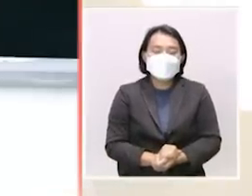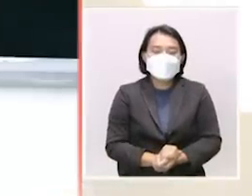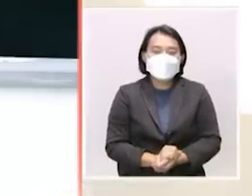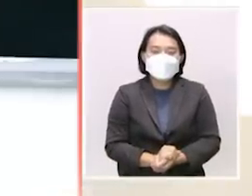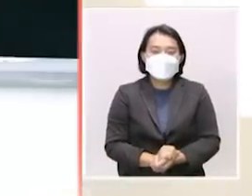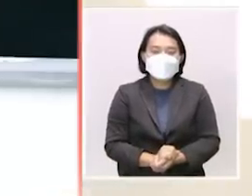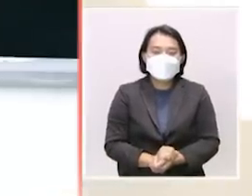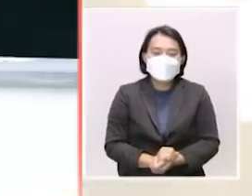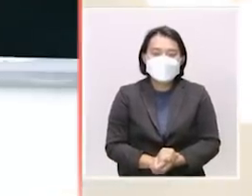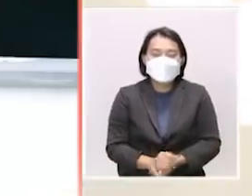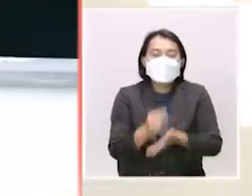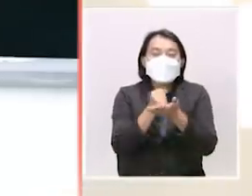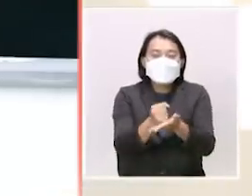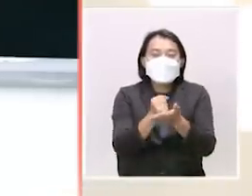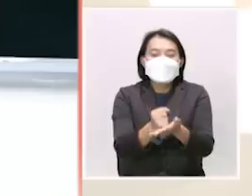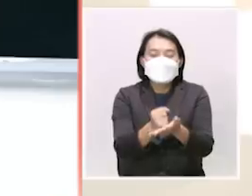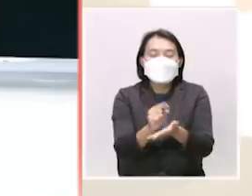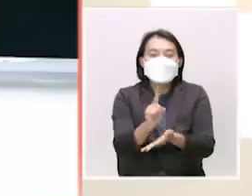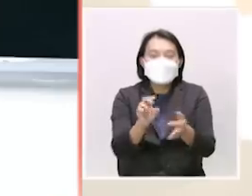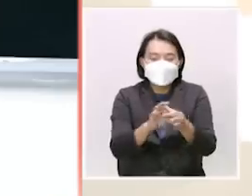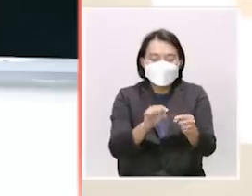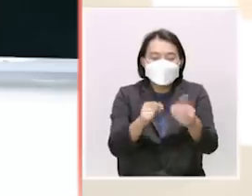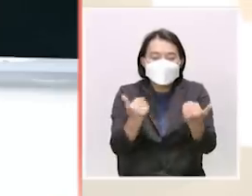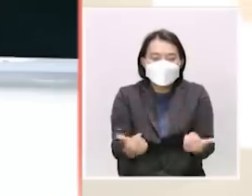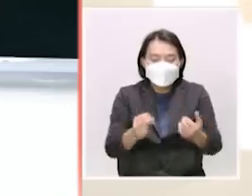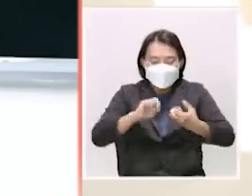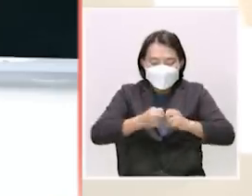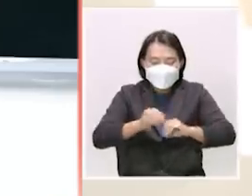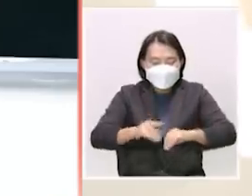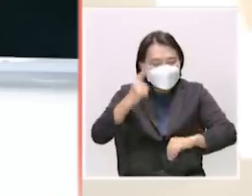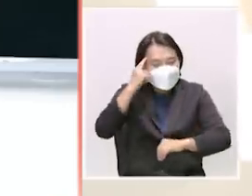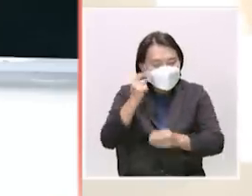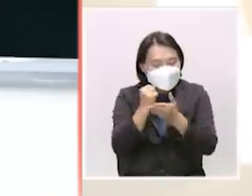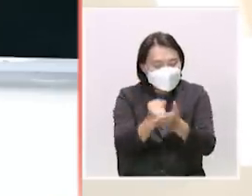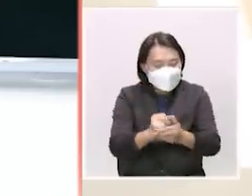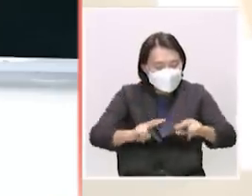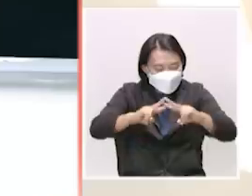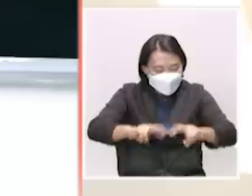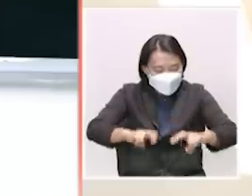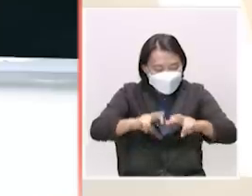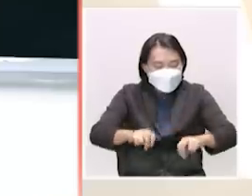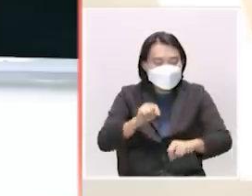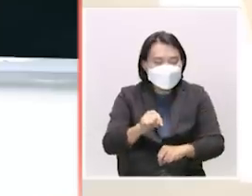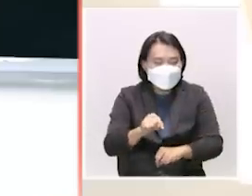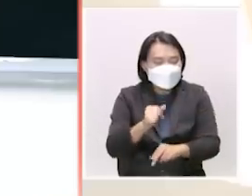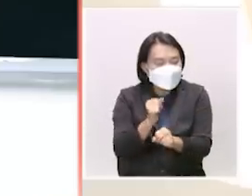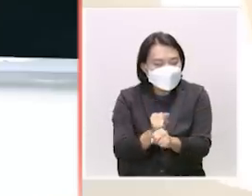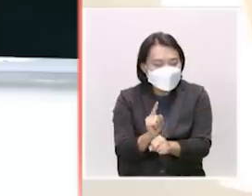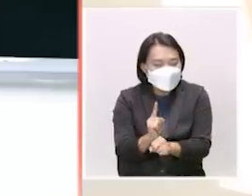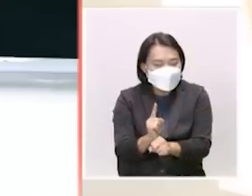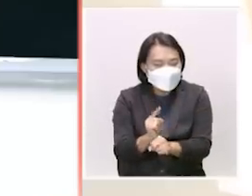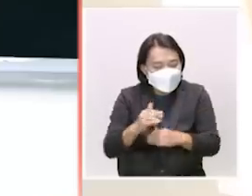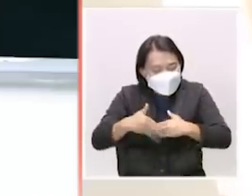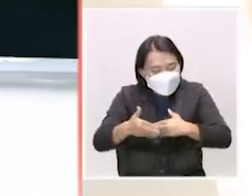์ค่ให้จารย์ช่วยมองถึงสถานการณลาสุดและวเคระ์ใหฟังหน่อยค่ว่าที่ท่างควรจะเป็ไปที่ท่างไหนค่ะ